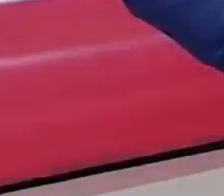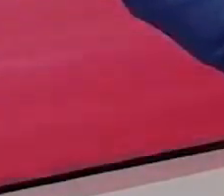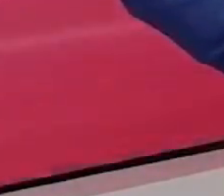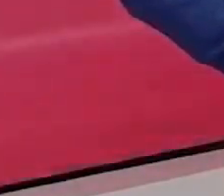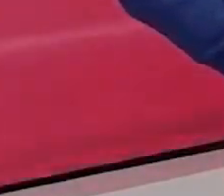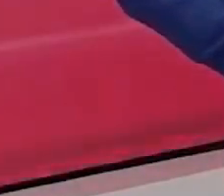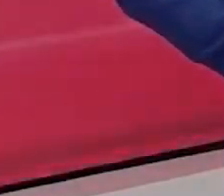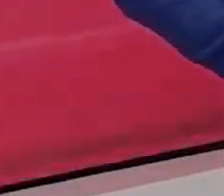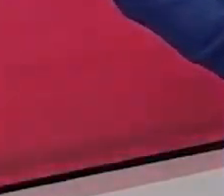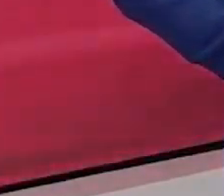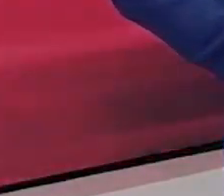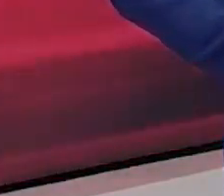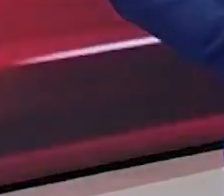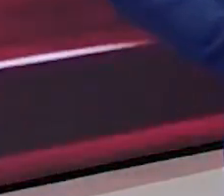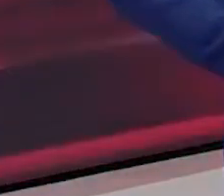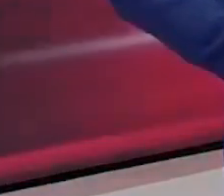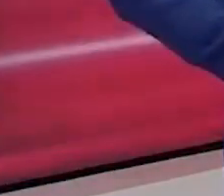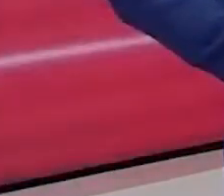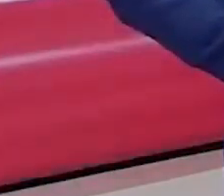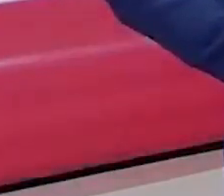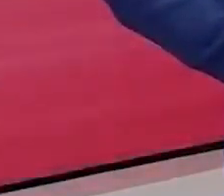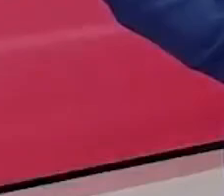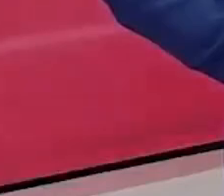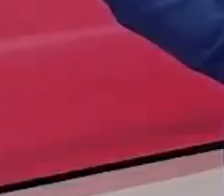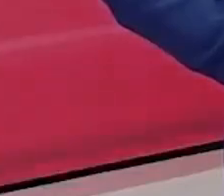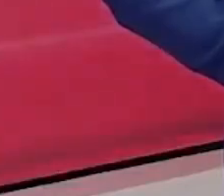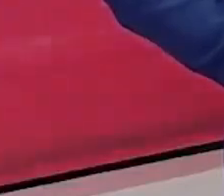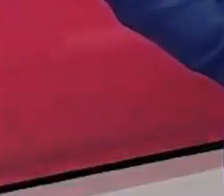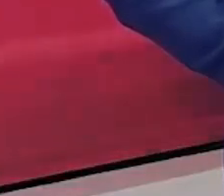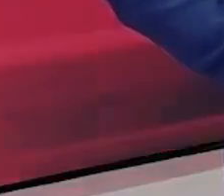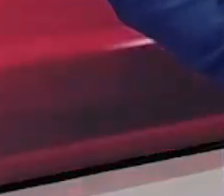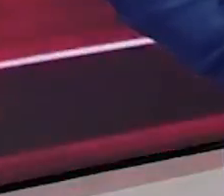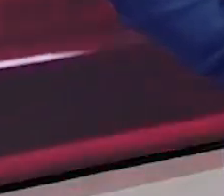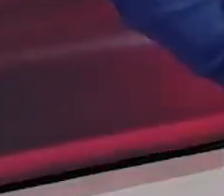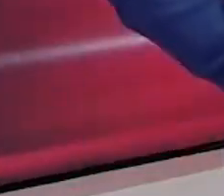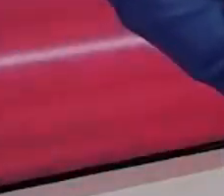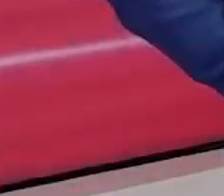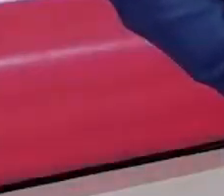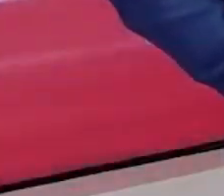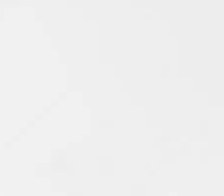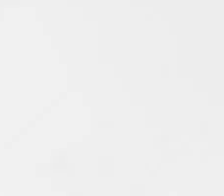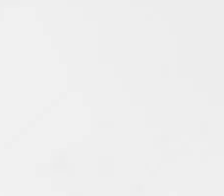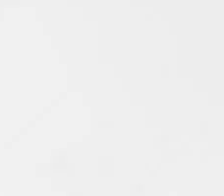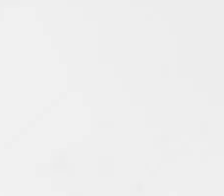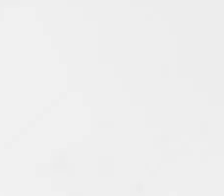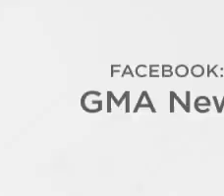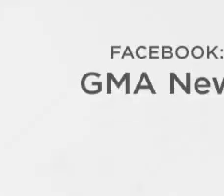abroad, samahan nyo kami sa GMA Pinoy TV at sa www.gmanews.tv.